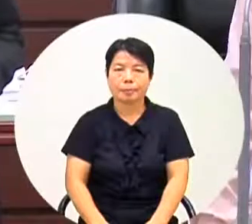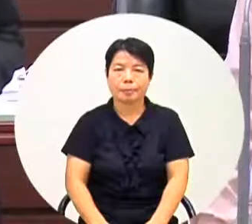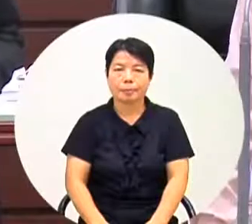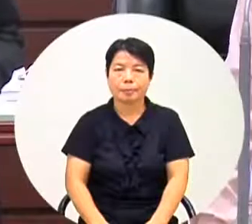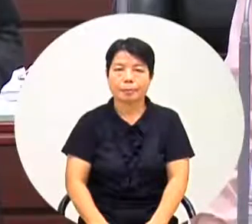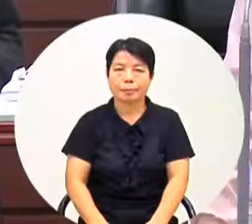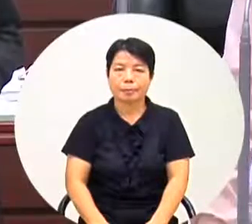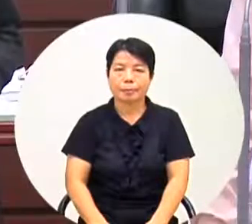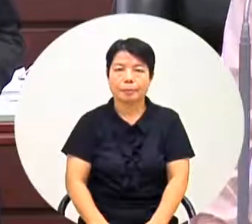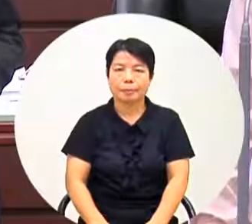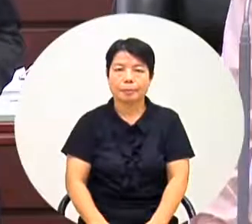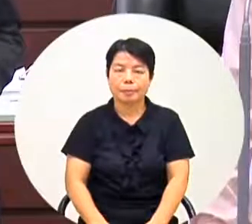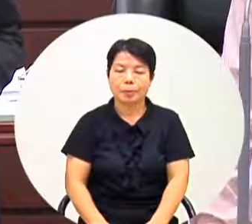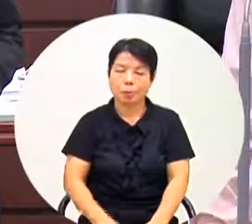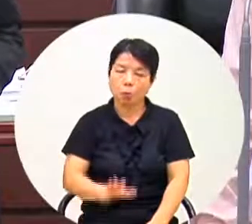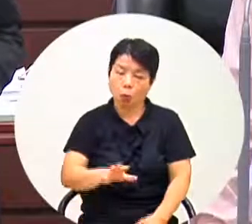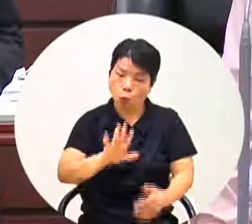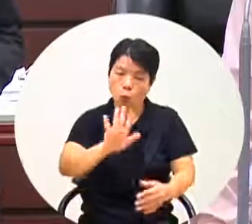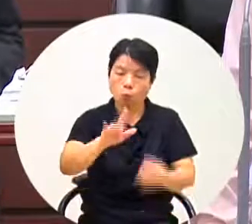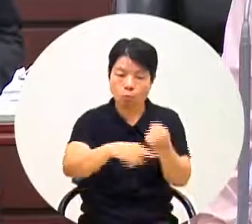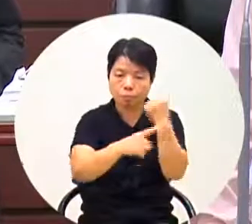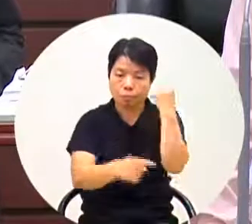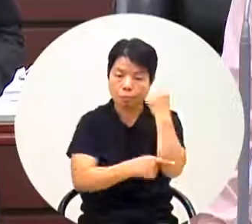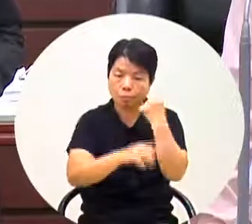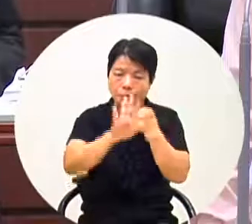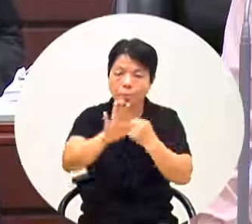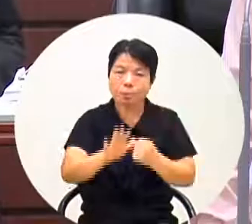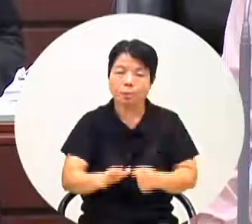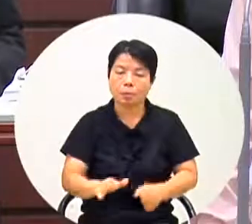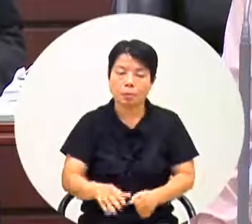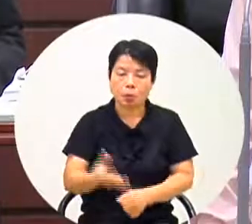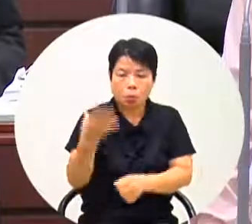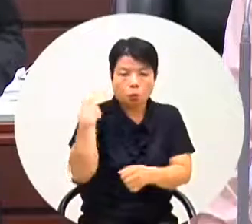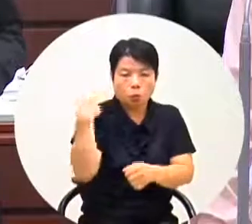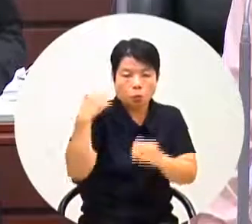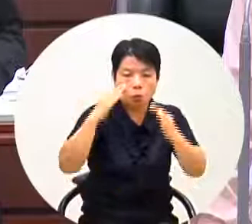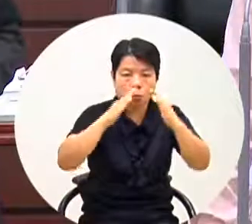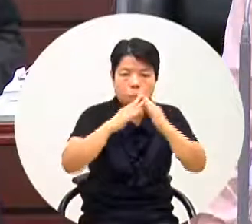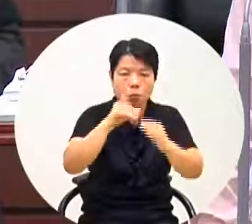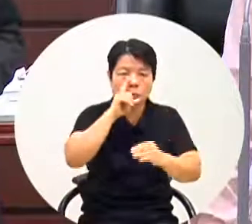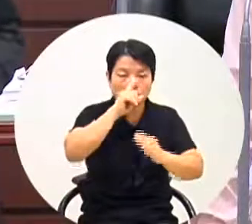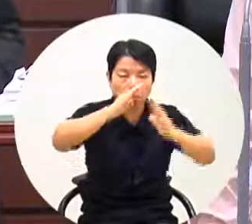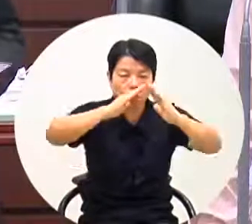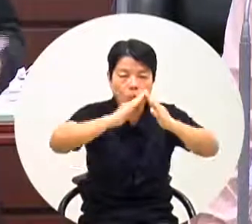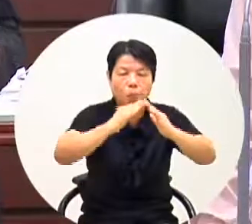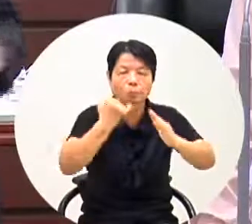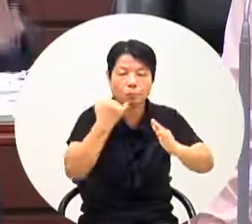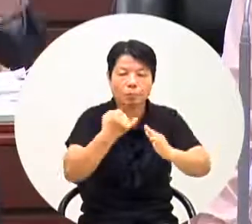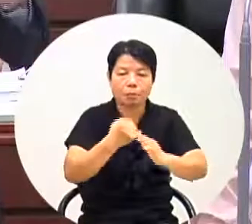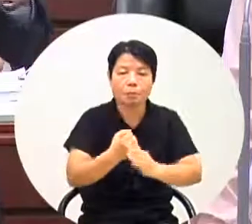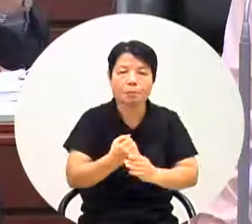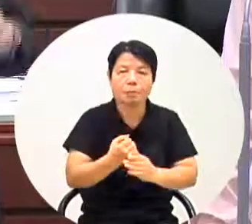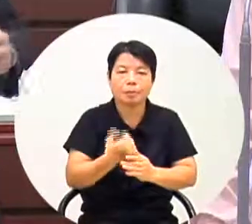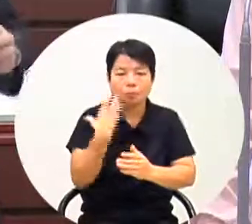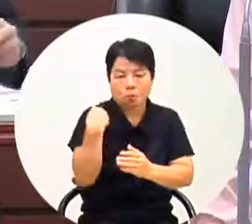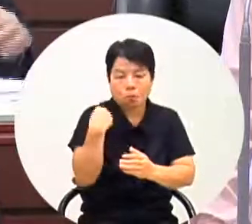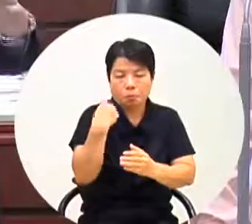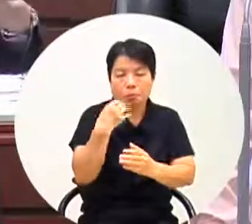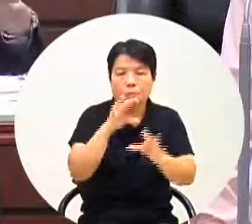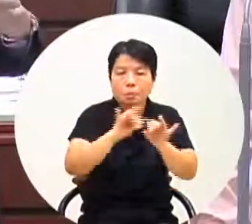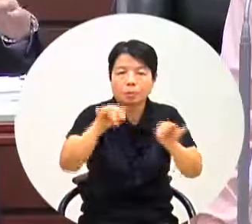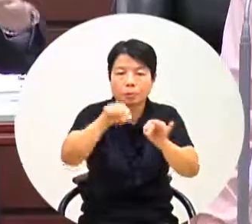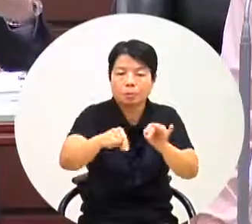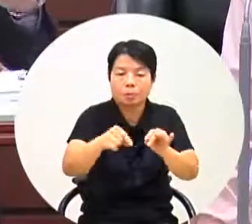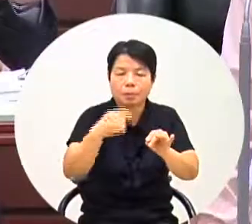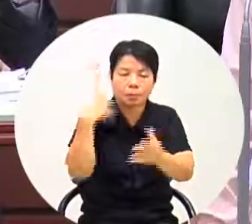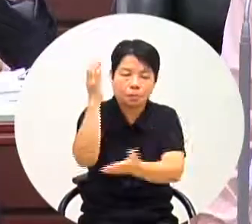在有一个法令有旧屋能够就地合法。 这个跟议员报告一下，因为他是有一些是他可